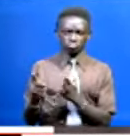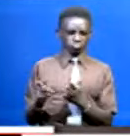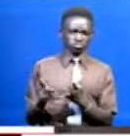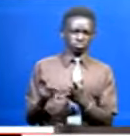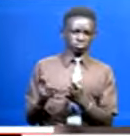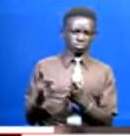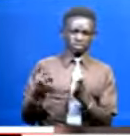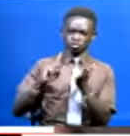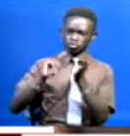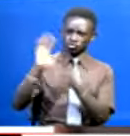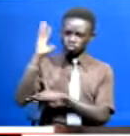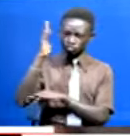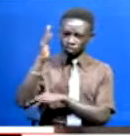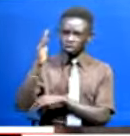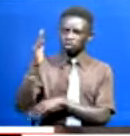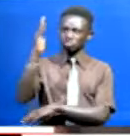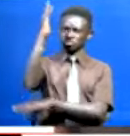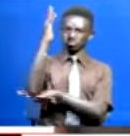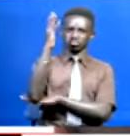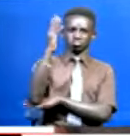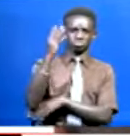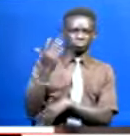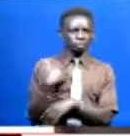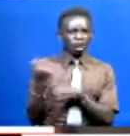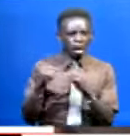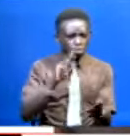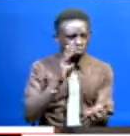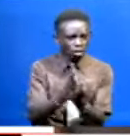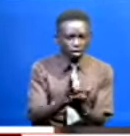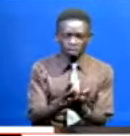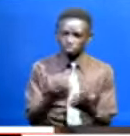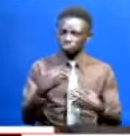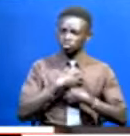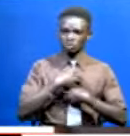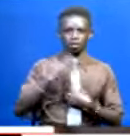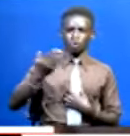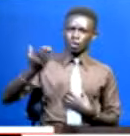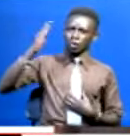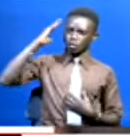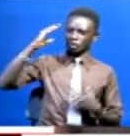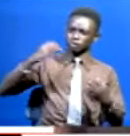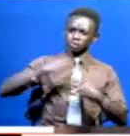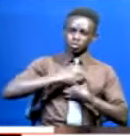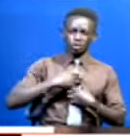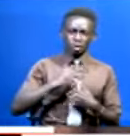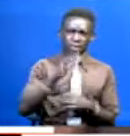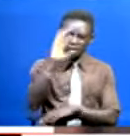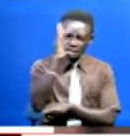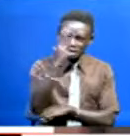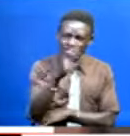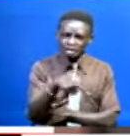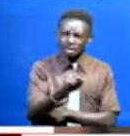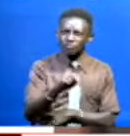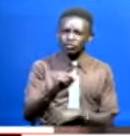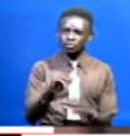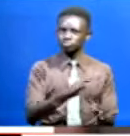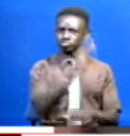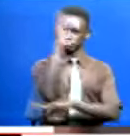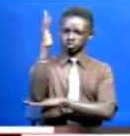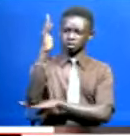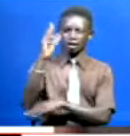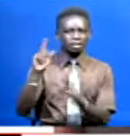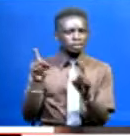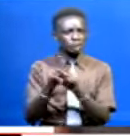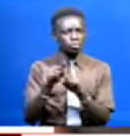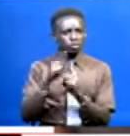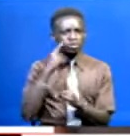nikakucha, nikashutia. Ikawa ni machabu Mwenyezi Mungu. Miti kama hiyo kuamuka hivyo. Na ni kama tukua tumangukia cold.